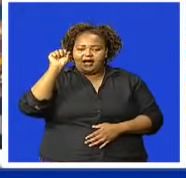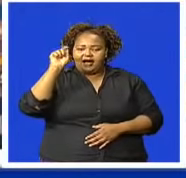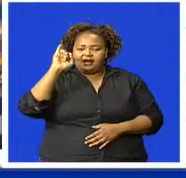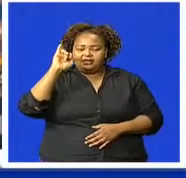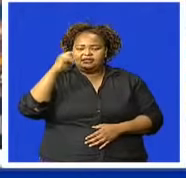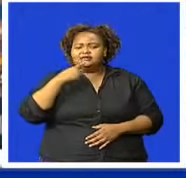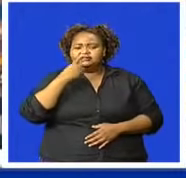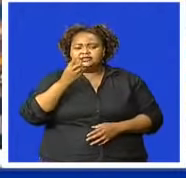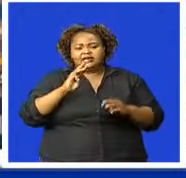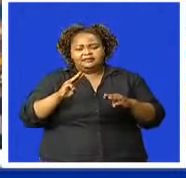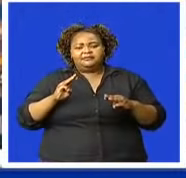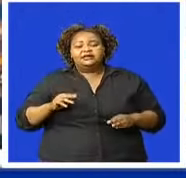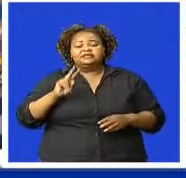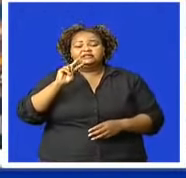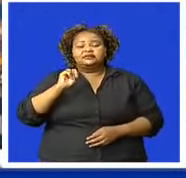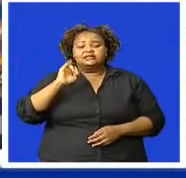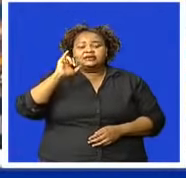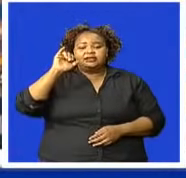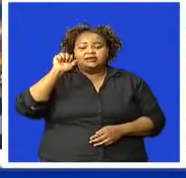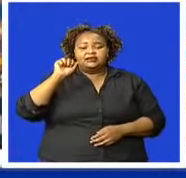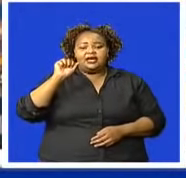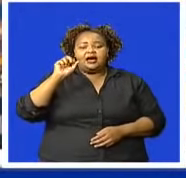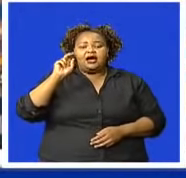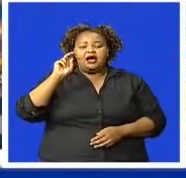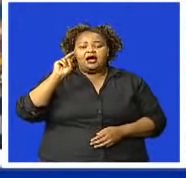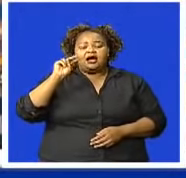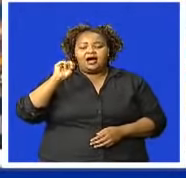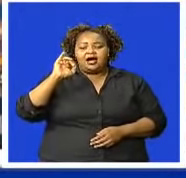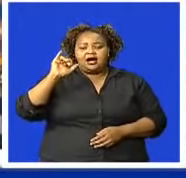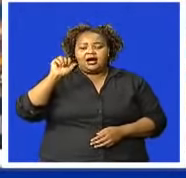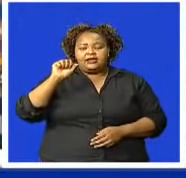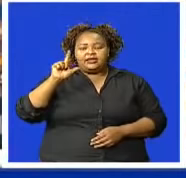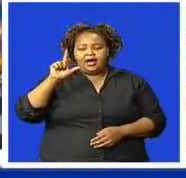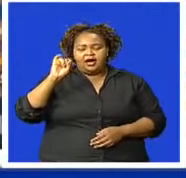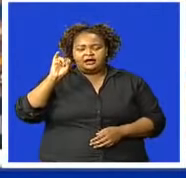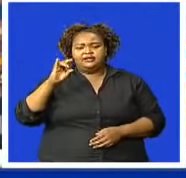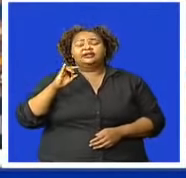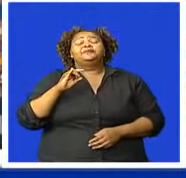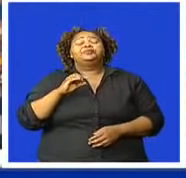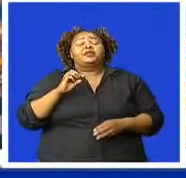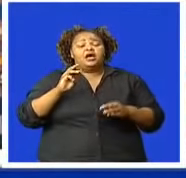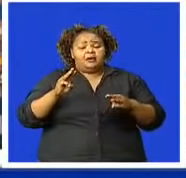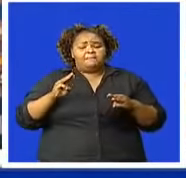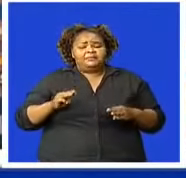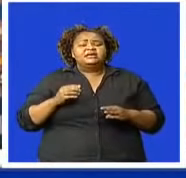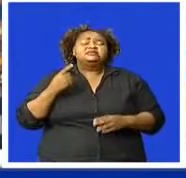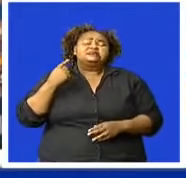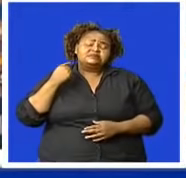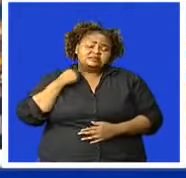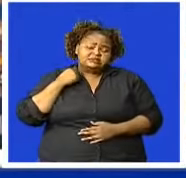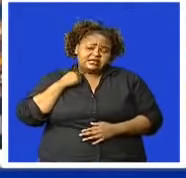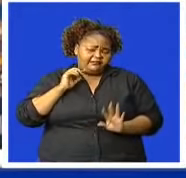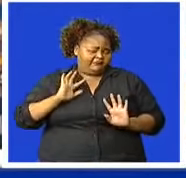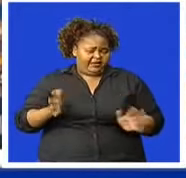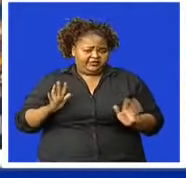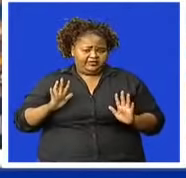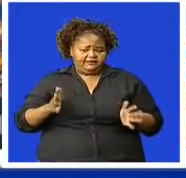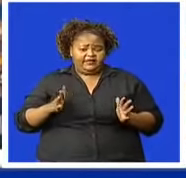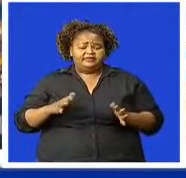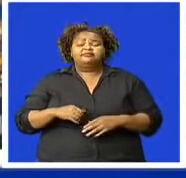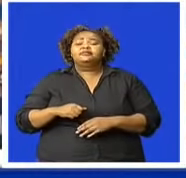lababili khona indzaba noma ke indzawo yebucala iyaphatamiseka kungako ke kungendeka ukuthi lelikhaya